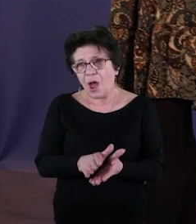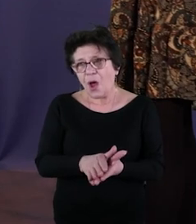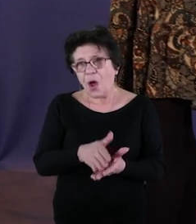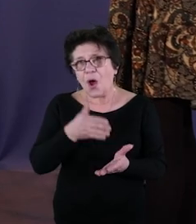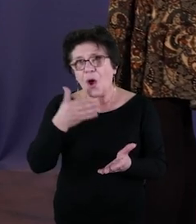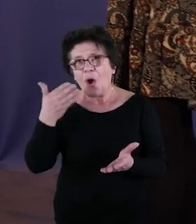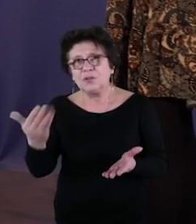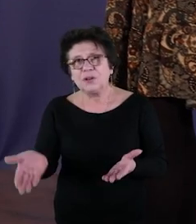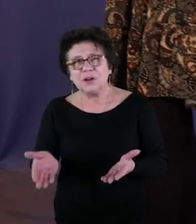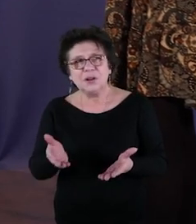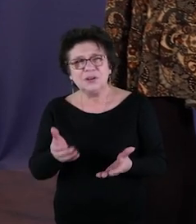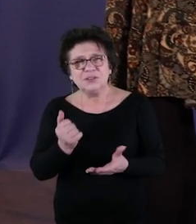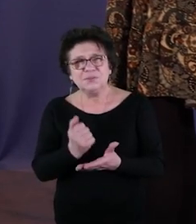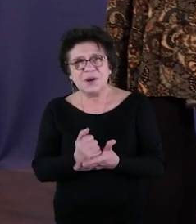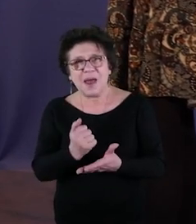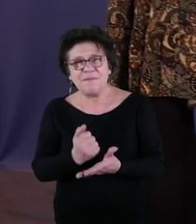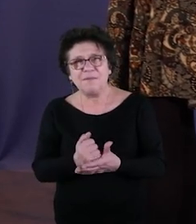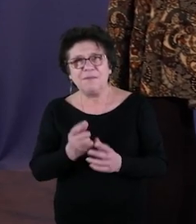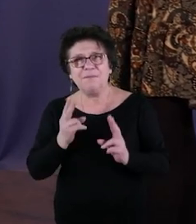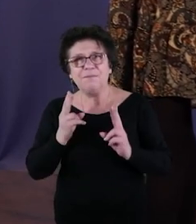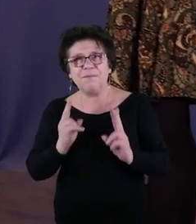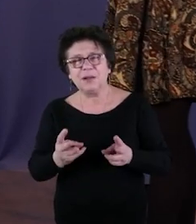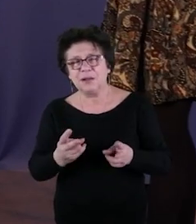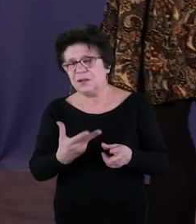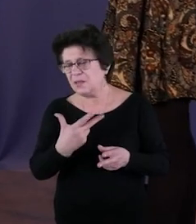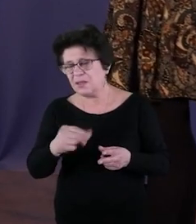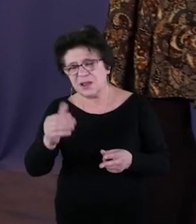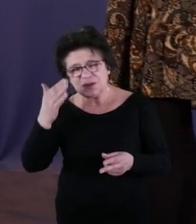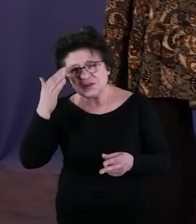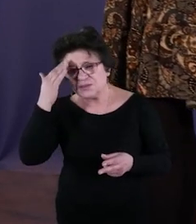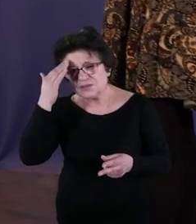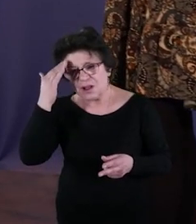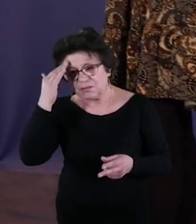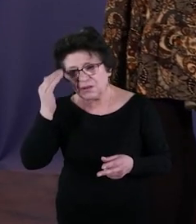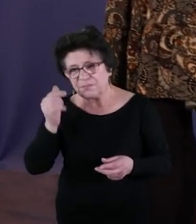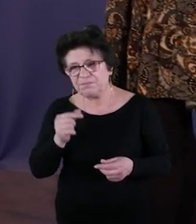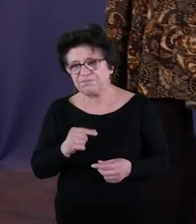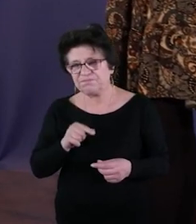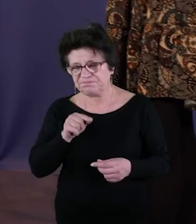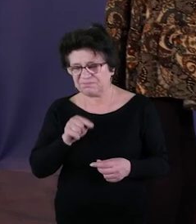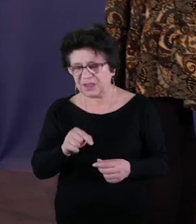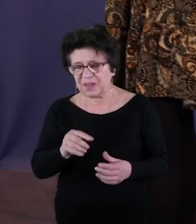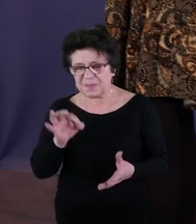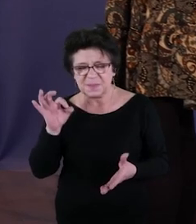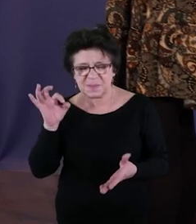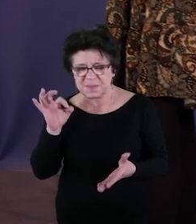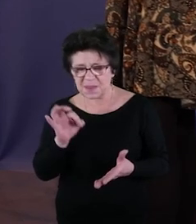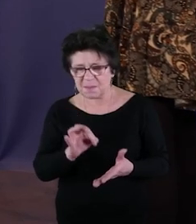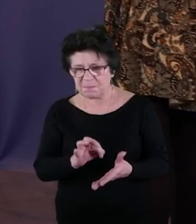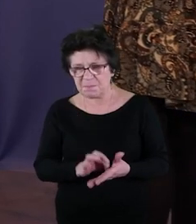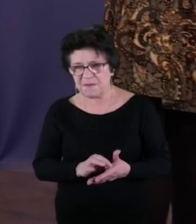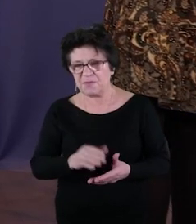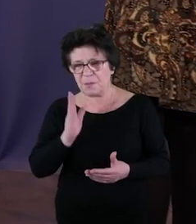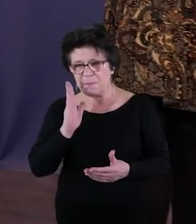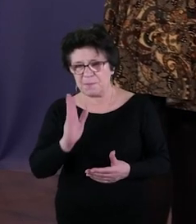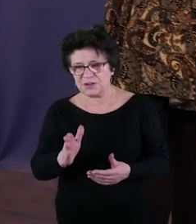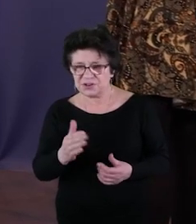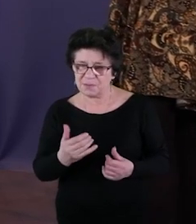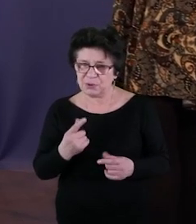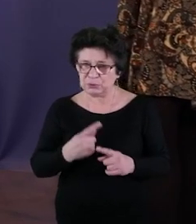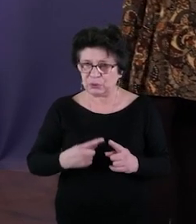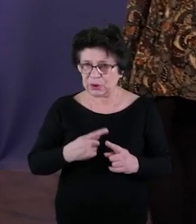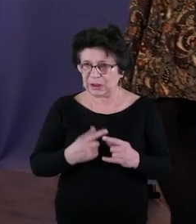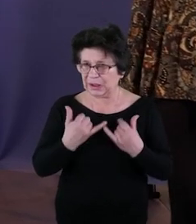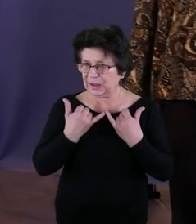nieznane fakty które w jakiś sposób na pewno przełożą się napatrzenie o